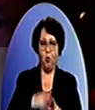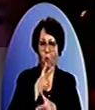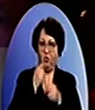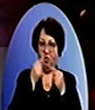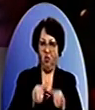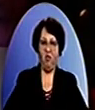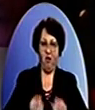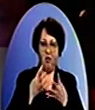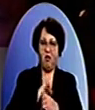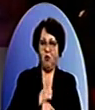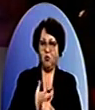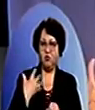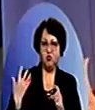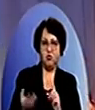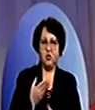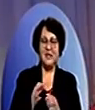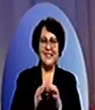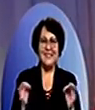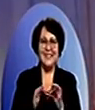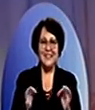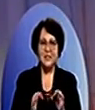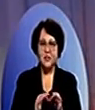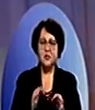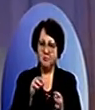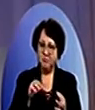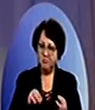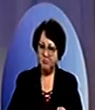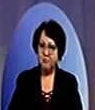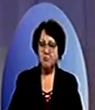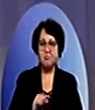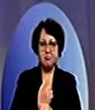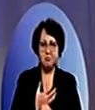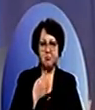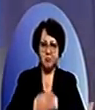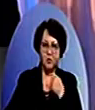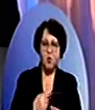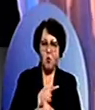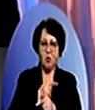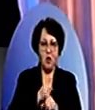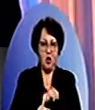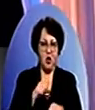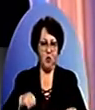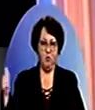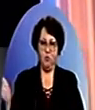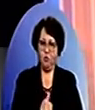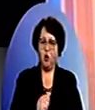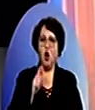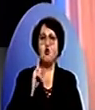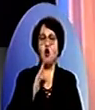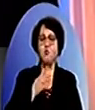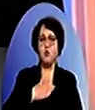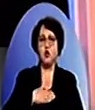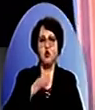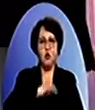тохиолдолд хүлээлгийг хариуцлага зэргийг наривчлан тусгасан байна. Ингэснээр тус хуулийн дагуу иргэн бүр их орноо батлан хамгаалахад гар бие